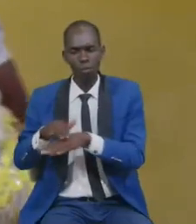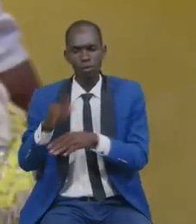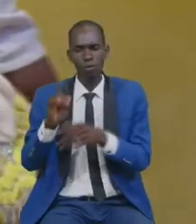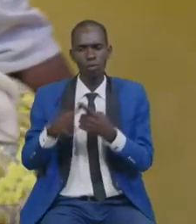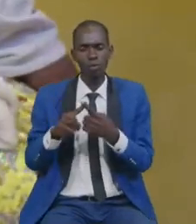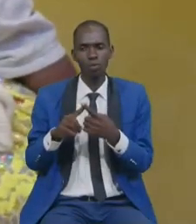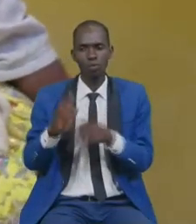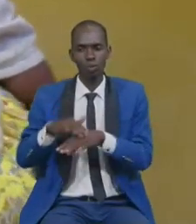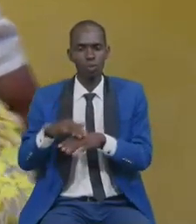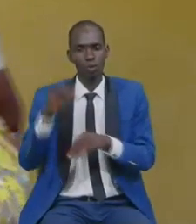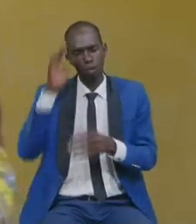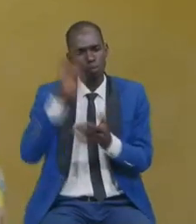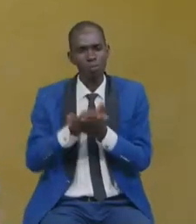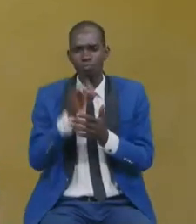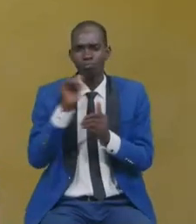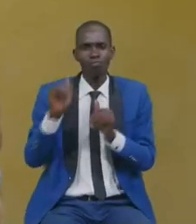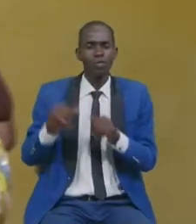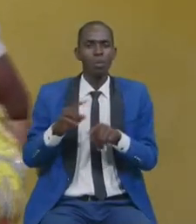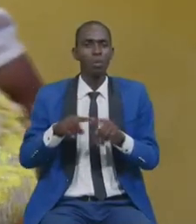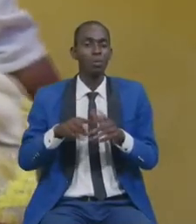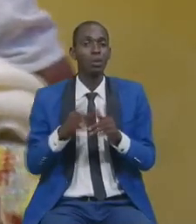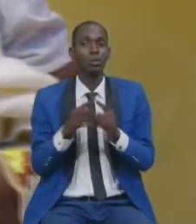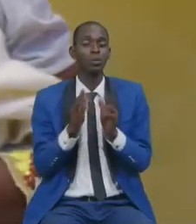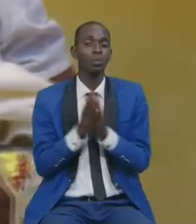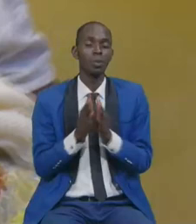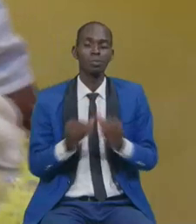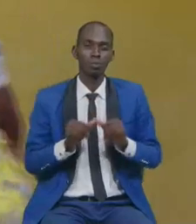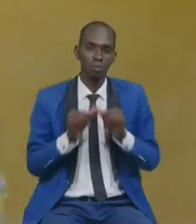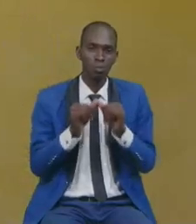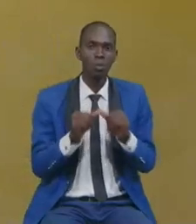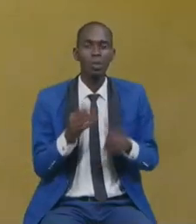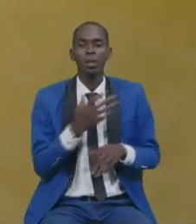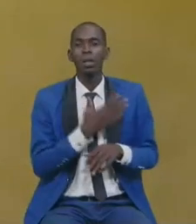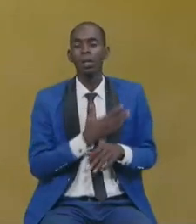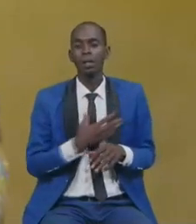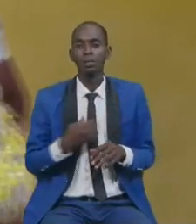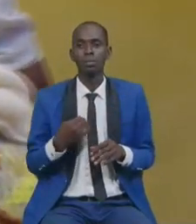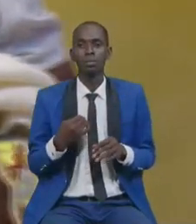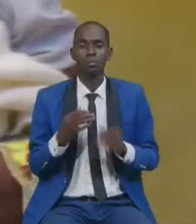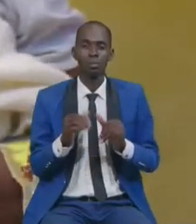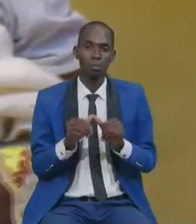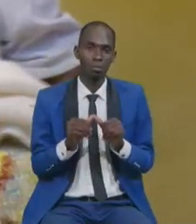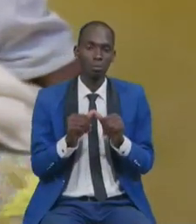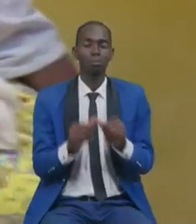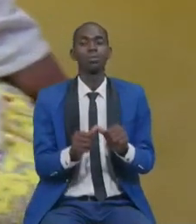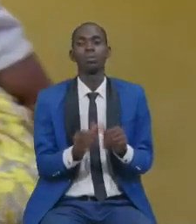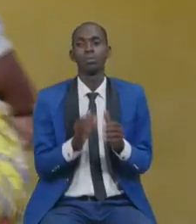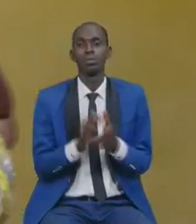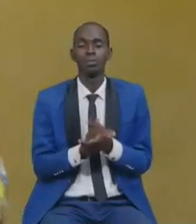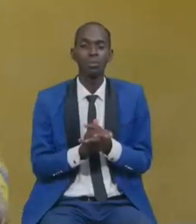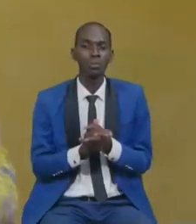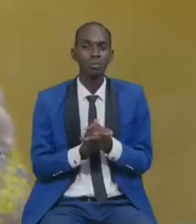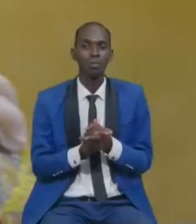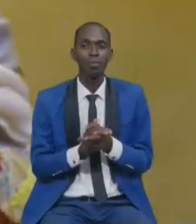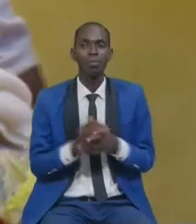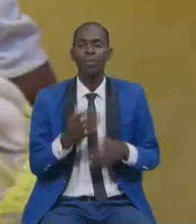commencé à prier seul. J'ai prié et je me suis recouché. On s'est réveillé le dimanche matin. Je devais